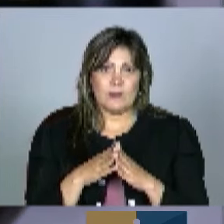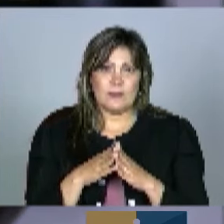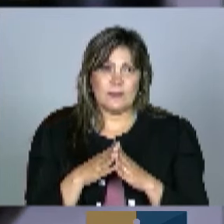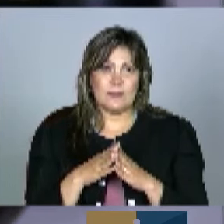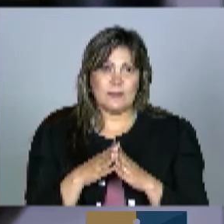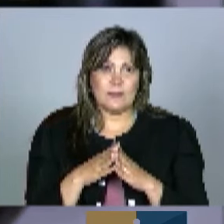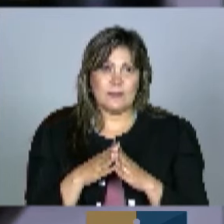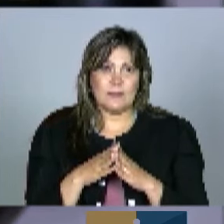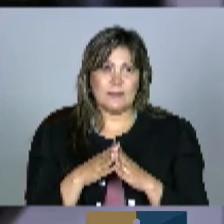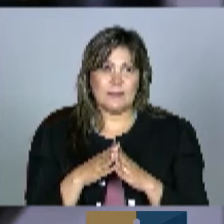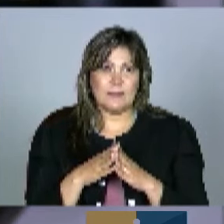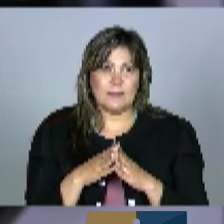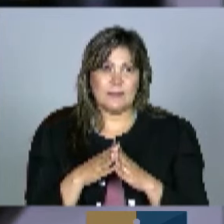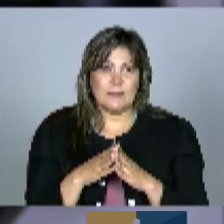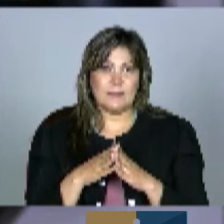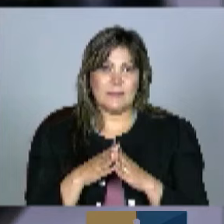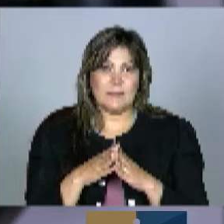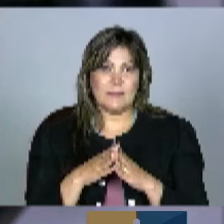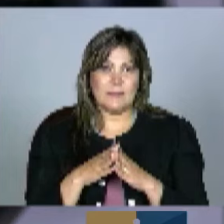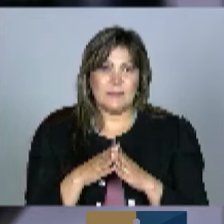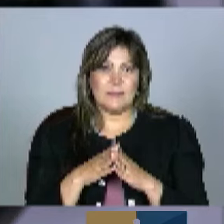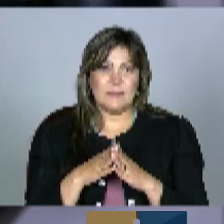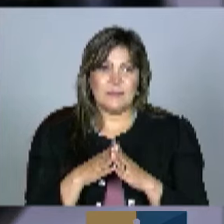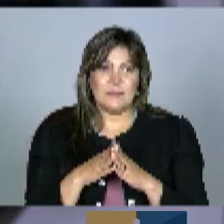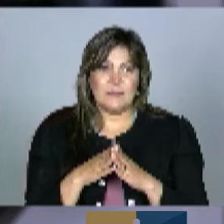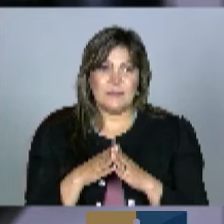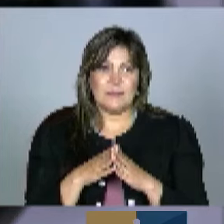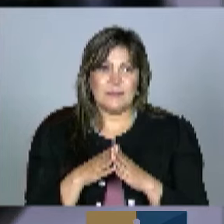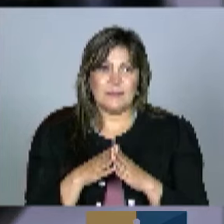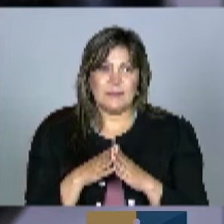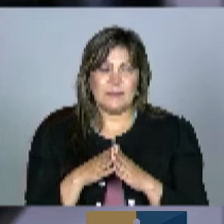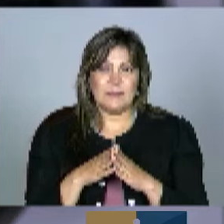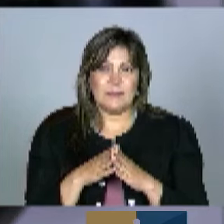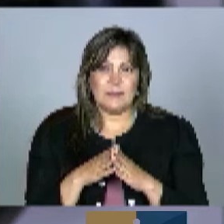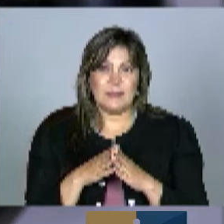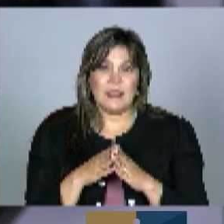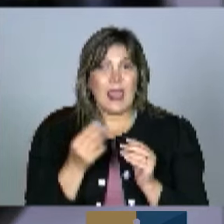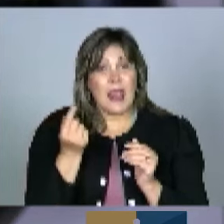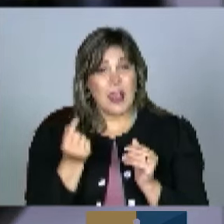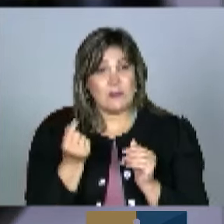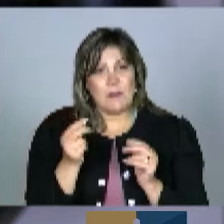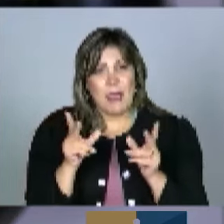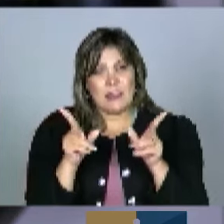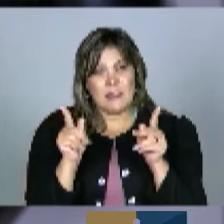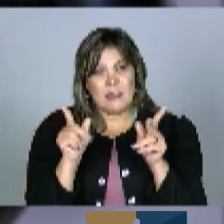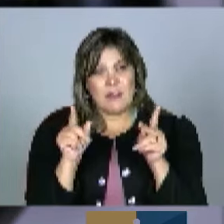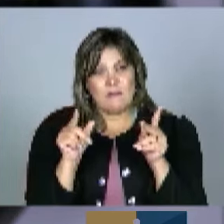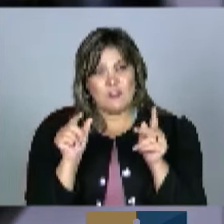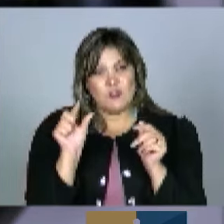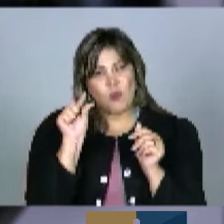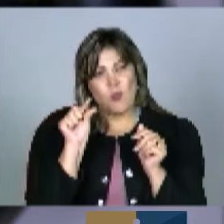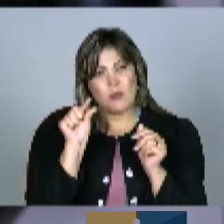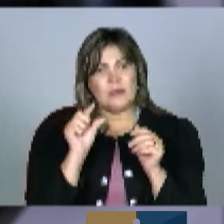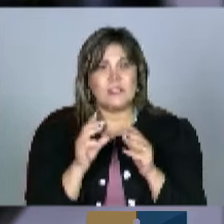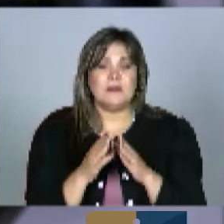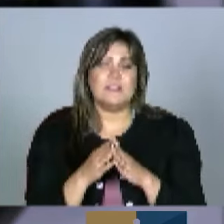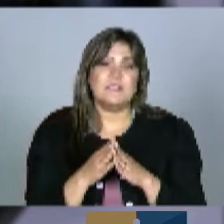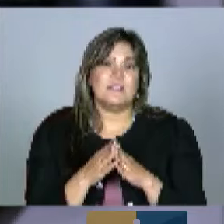وهيب استاذ وهيب نستاذن وطي التلفزيون فقدنا